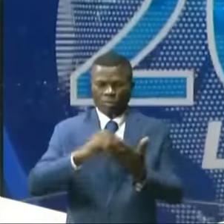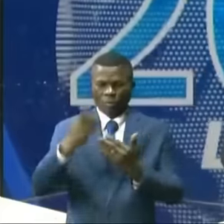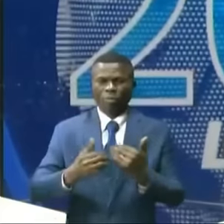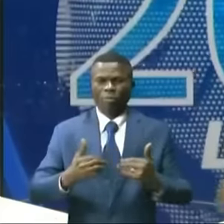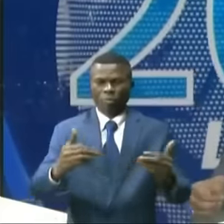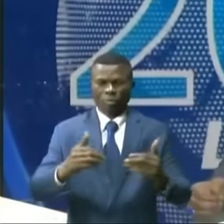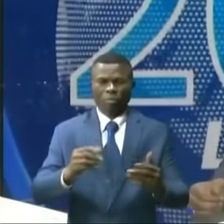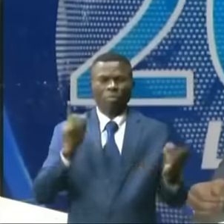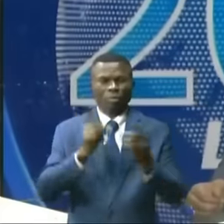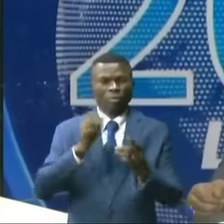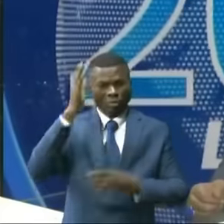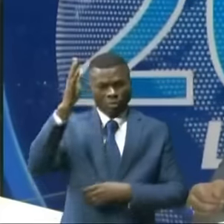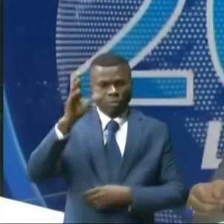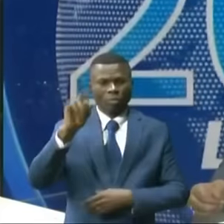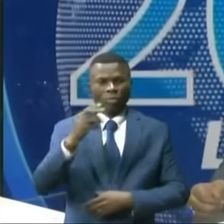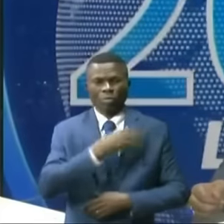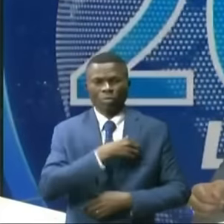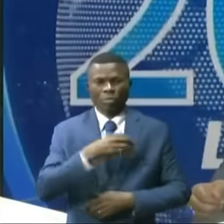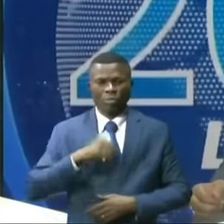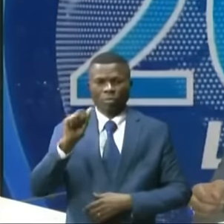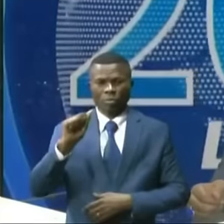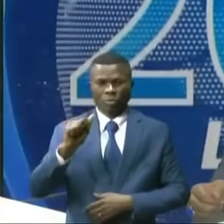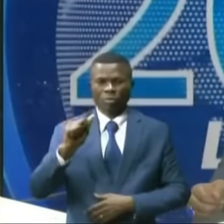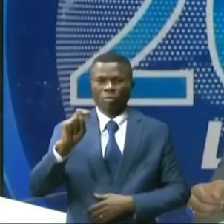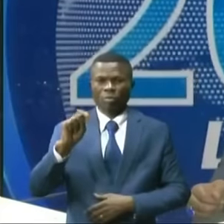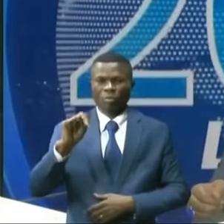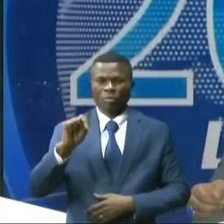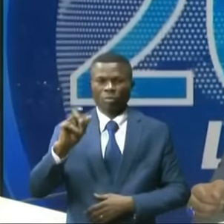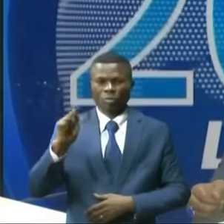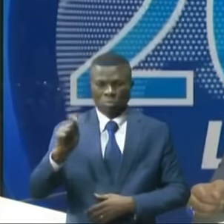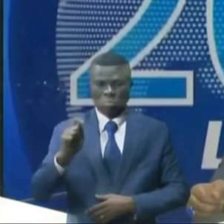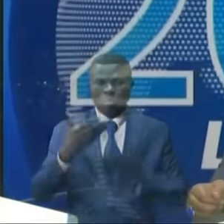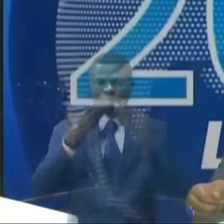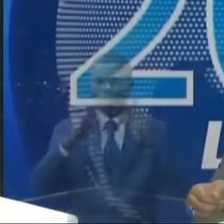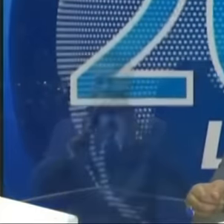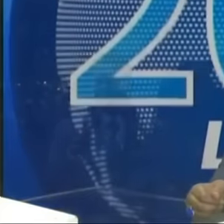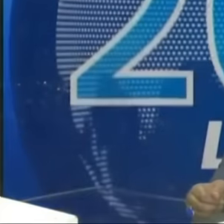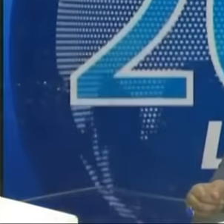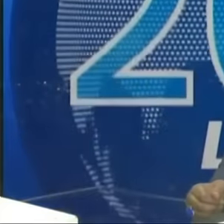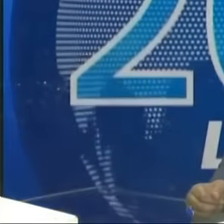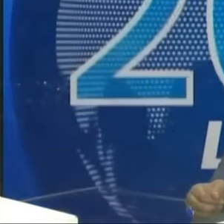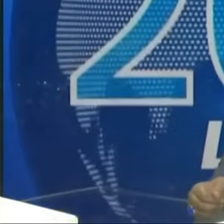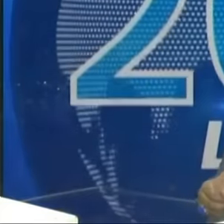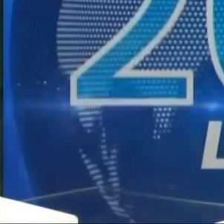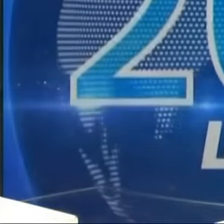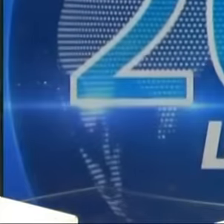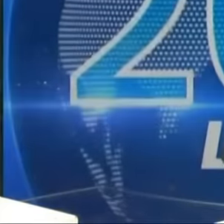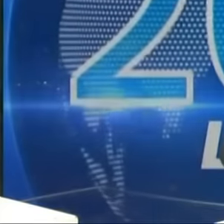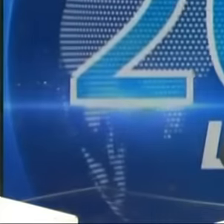continue retrouver à 23h pour un nouveau journal Anita luamba à demain à